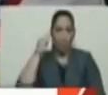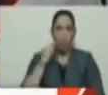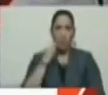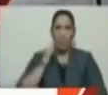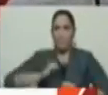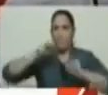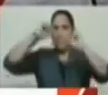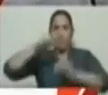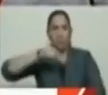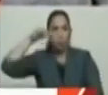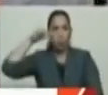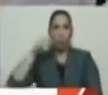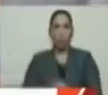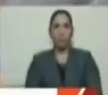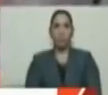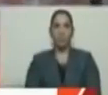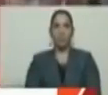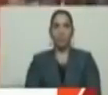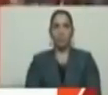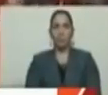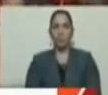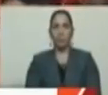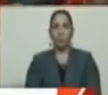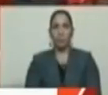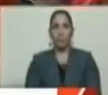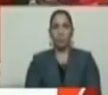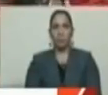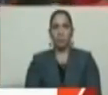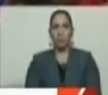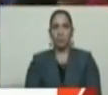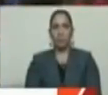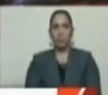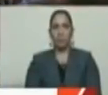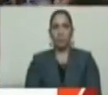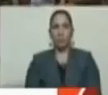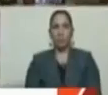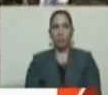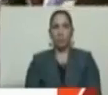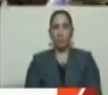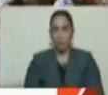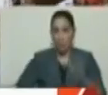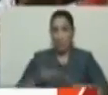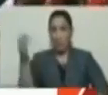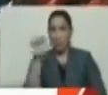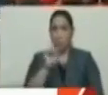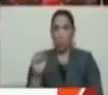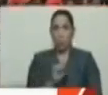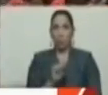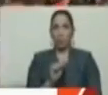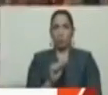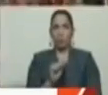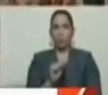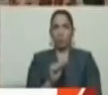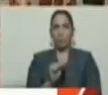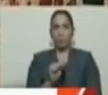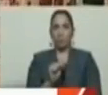مباشرة يعني تأتينا من هناك مباشرة للرئيس، يعني الحقيقه مش عارفه سياسيا